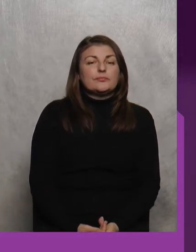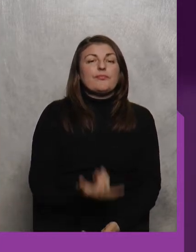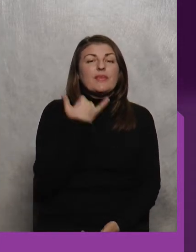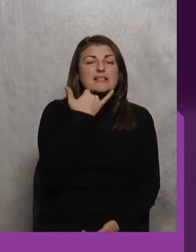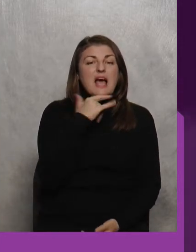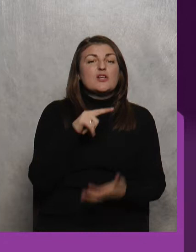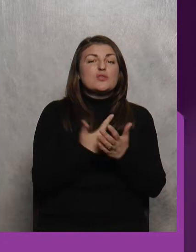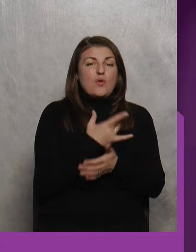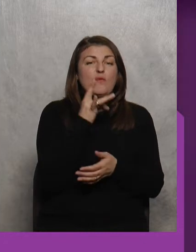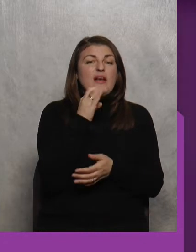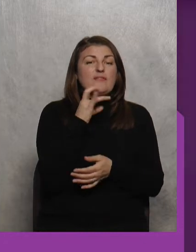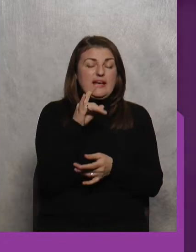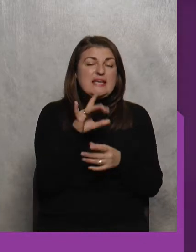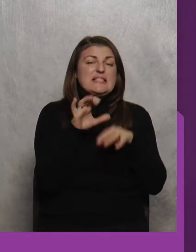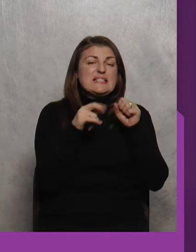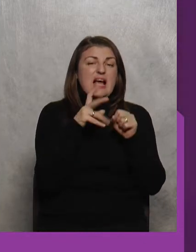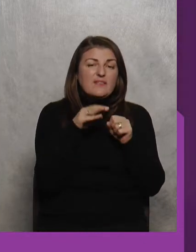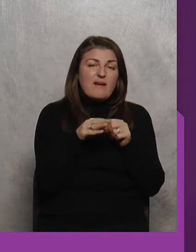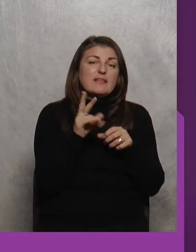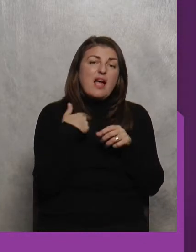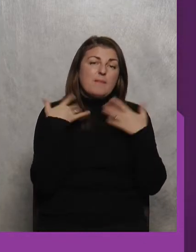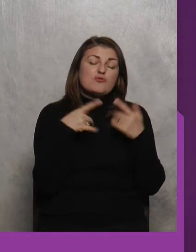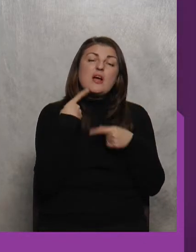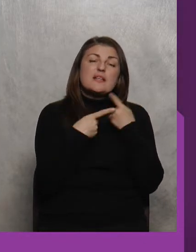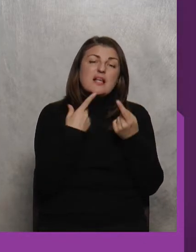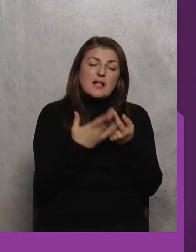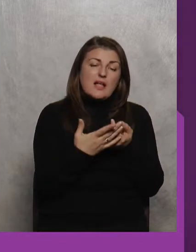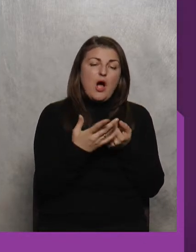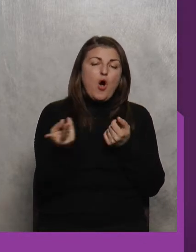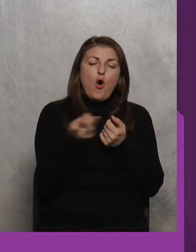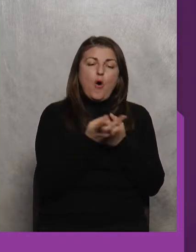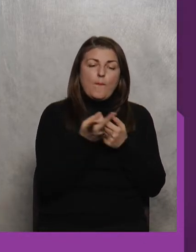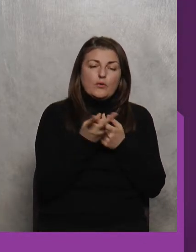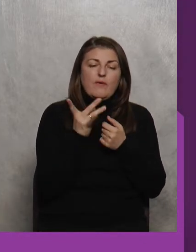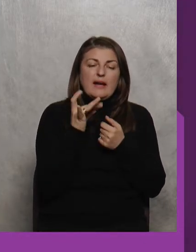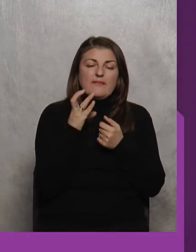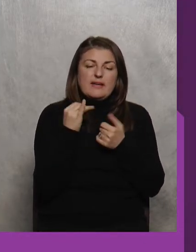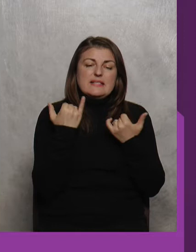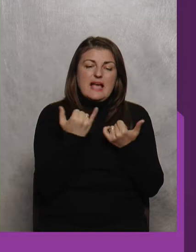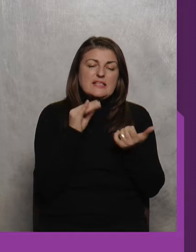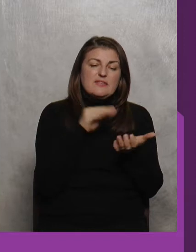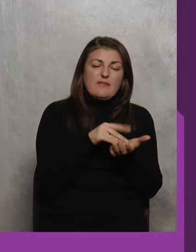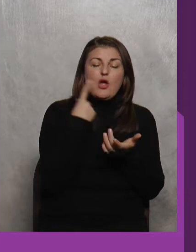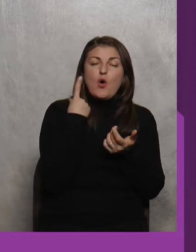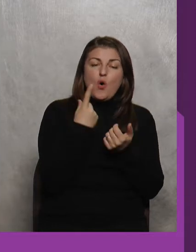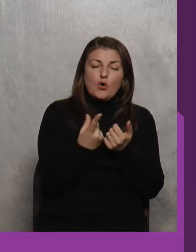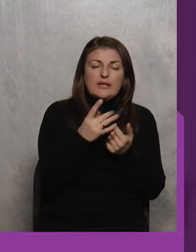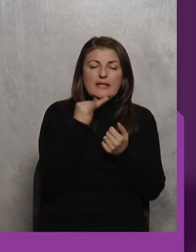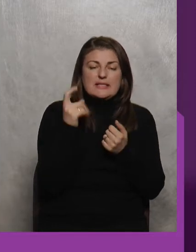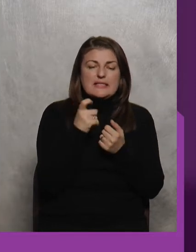Зараз знову рефері захват, як ми вже казали, обидва рефері зараз виставляють, один